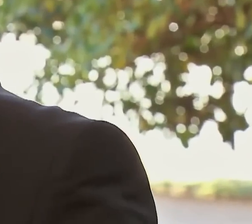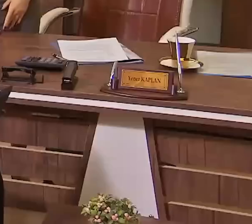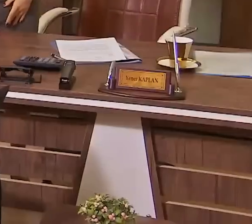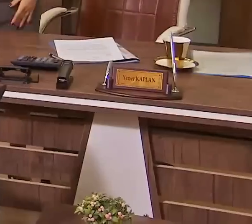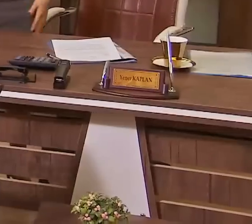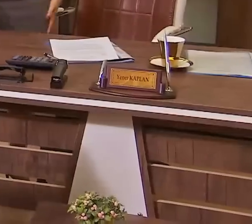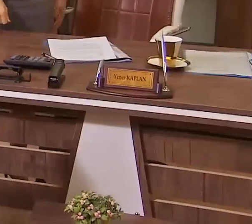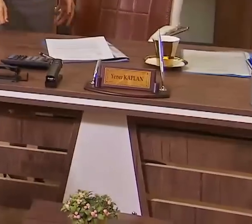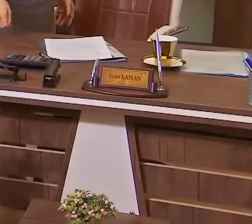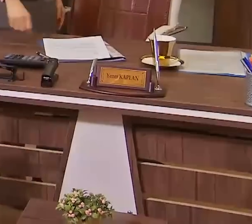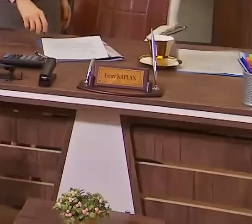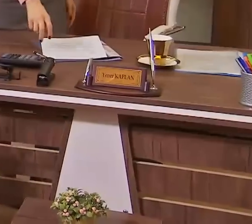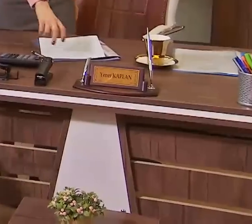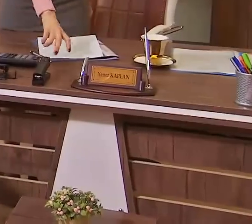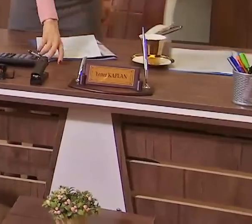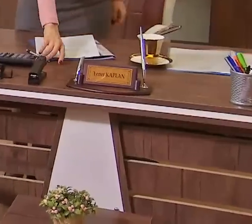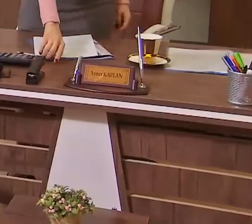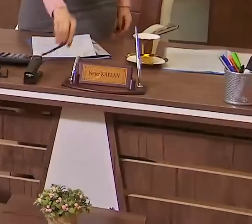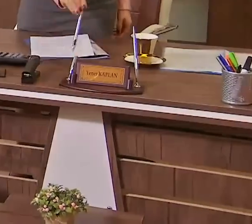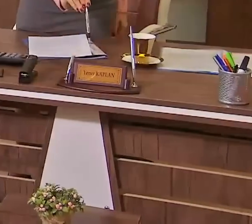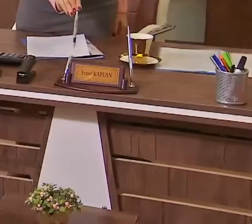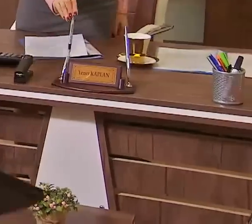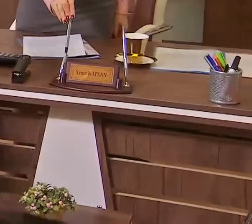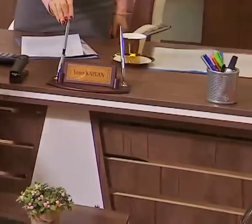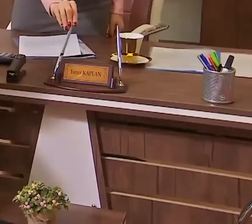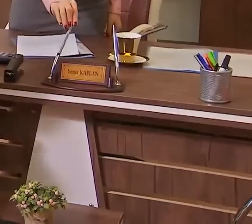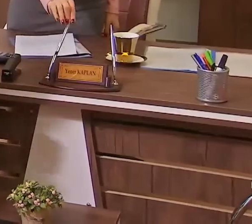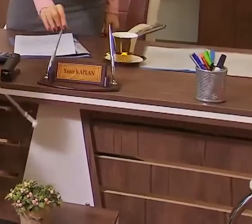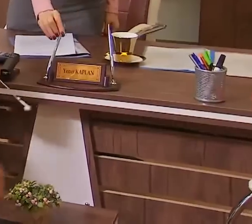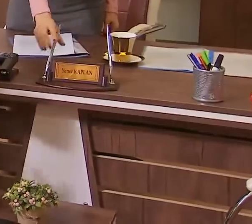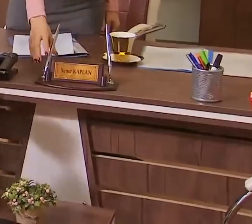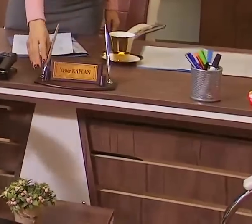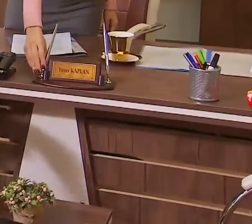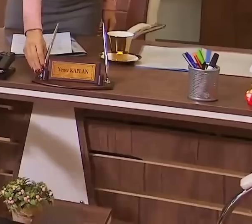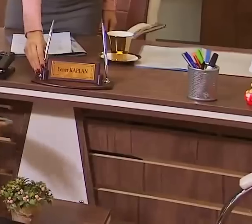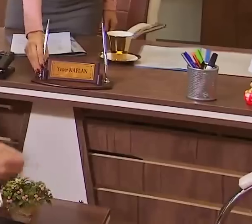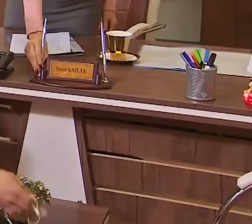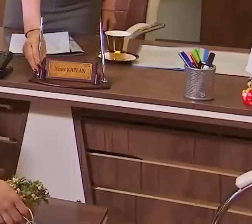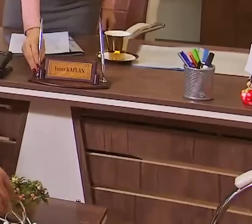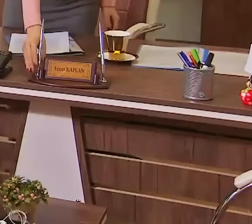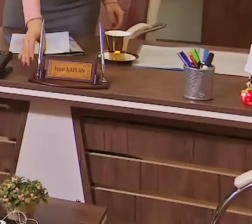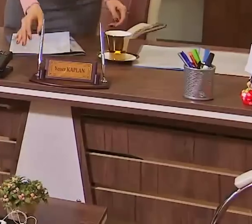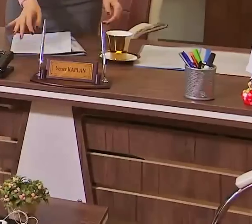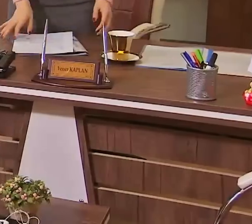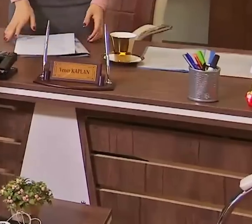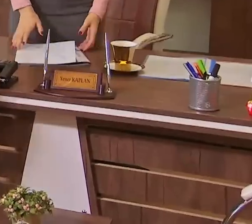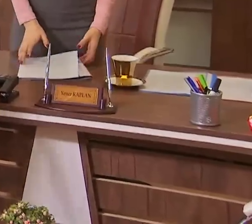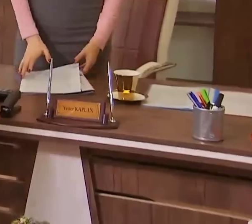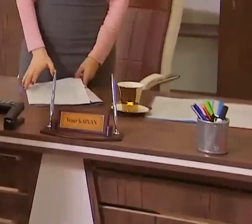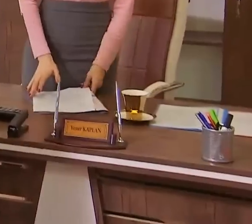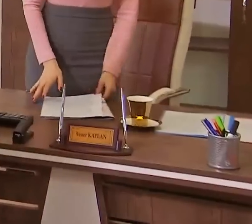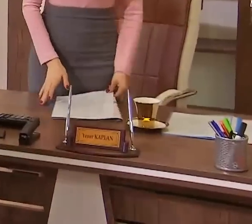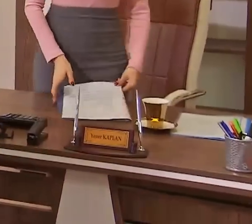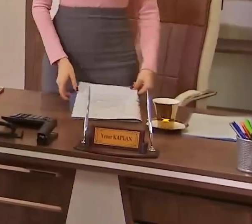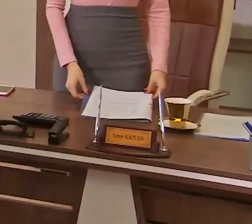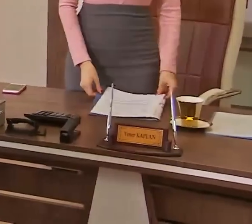hemen iç cebine koydu. Laptopu kapattı, kulaklıklarla birlikte sehpaya bıraktı. Mehtap güya isimliğin kenarında takılı